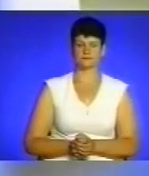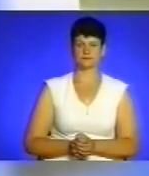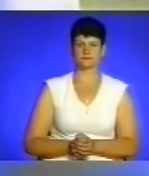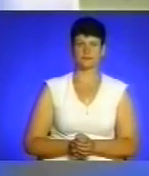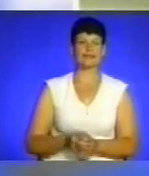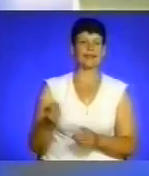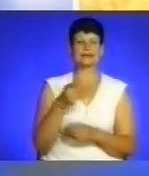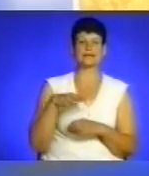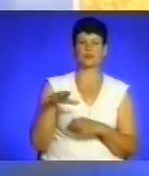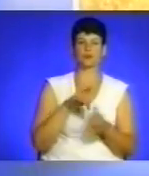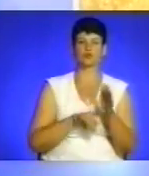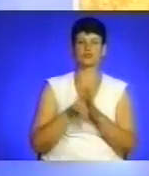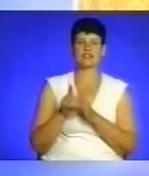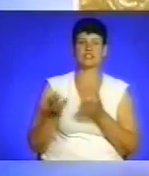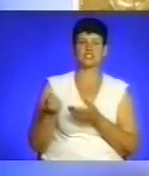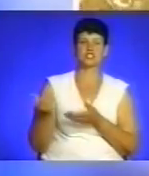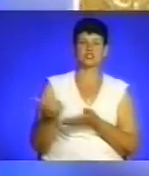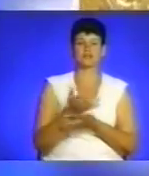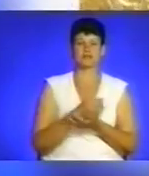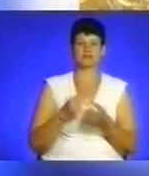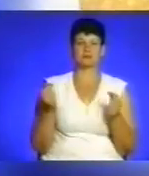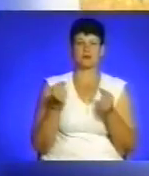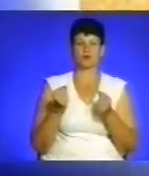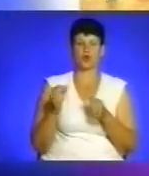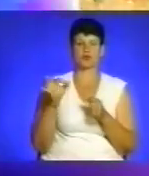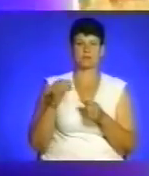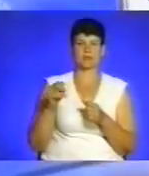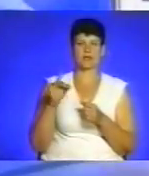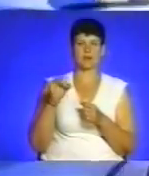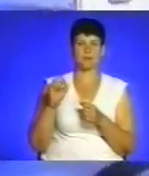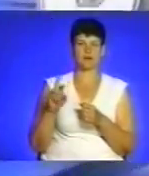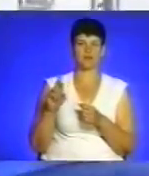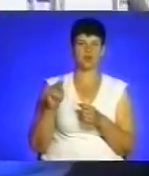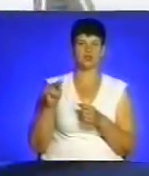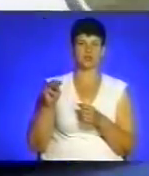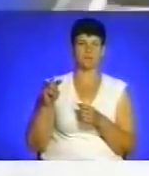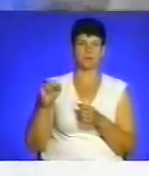На Тернопільщині розпочалися жнива. Збирають озимий ріпак і ячмінь.